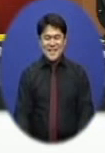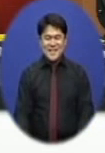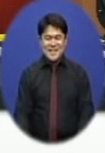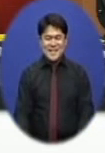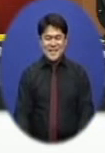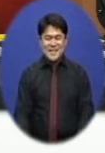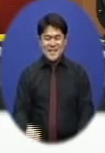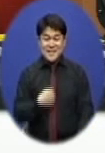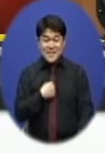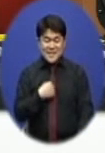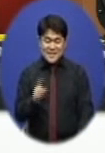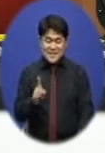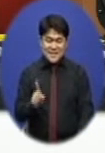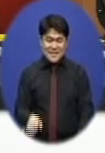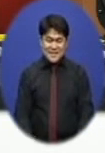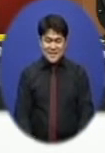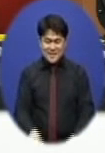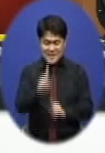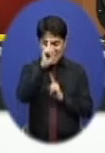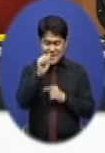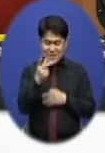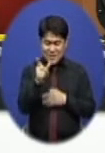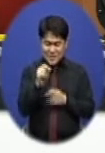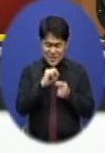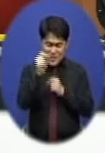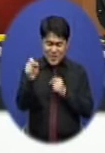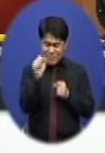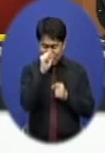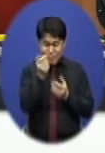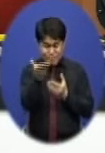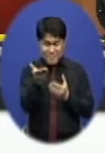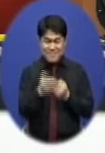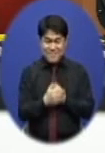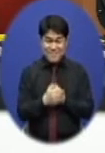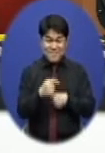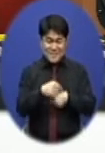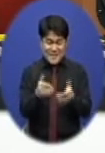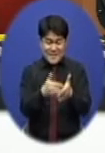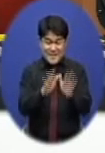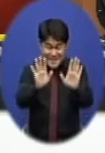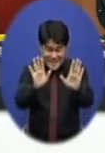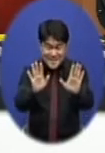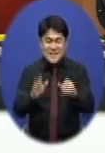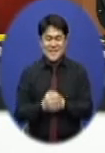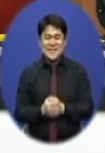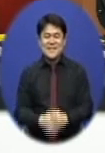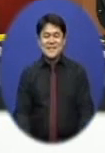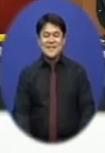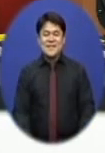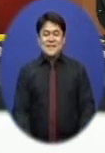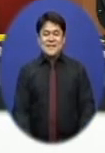네. 저는 예, 열렬한 팬이에요. 이 감사합니다. 네. 자, 시간이 없어서 여기까지만 예. 말씀 나눌게요. 예.